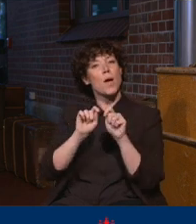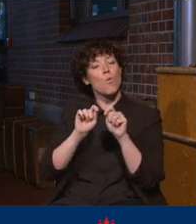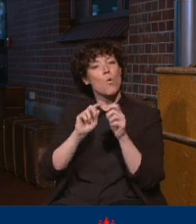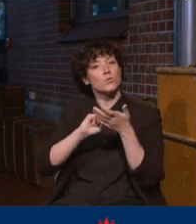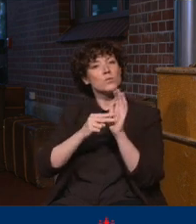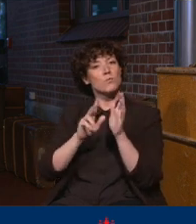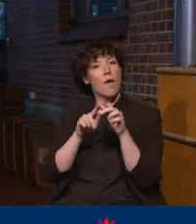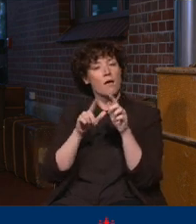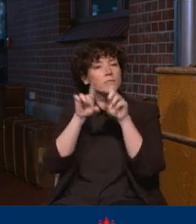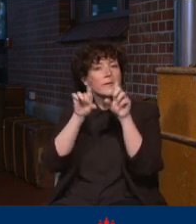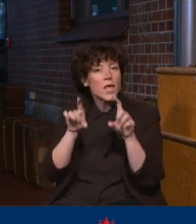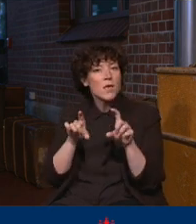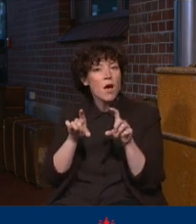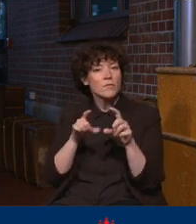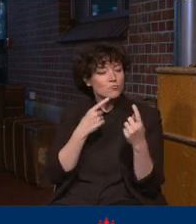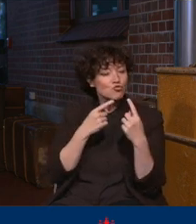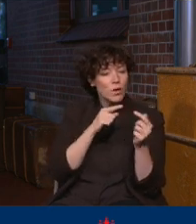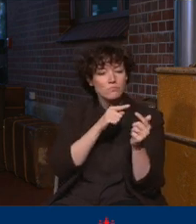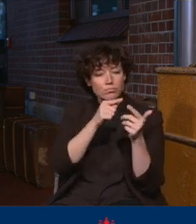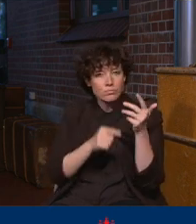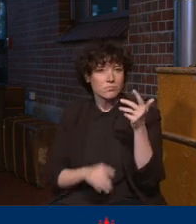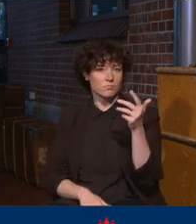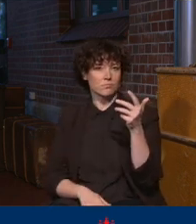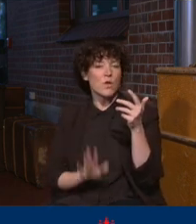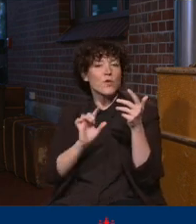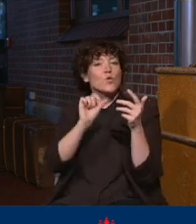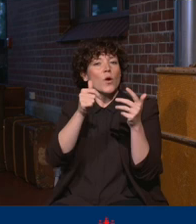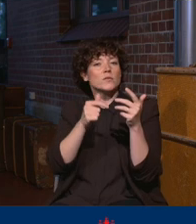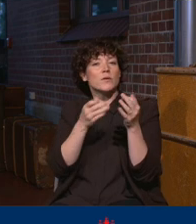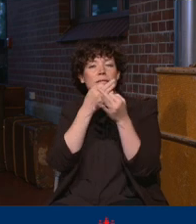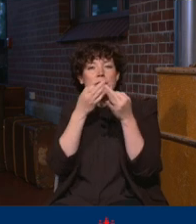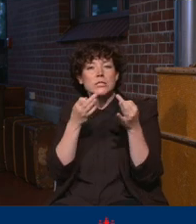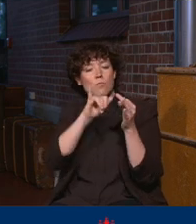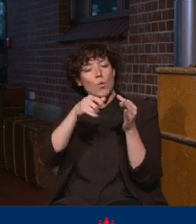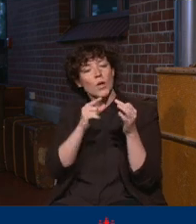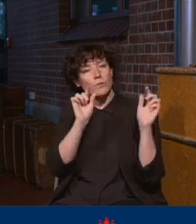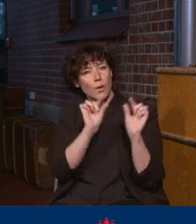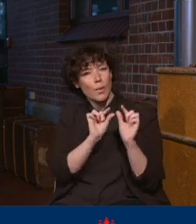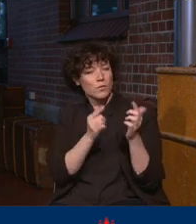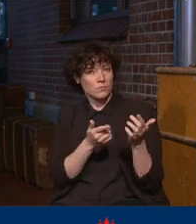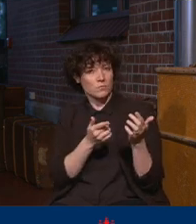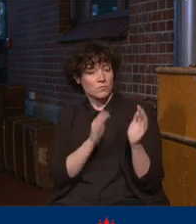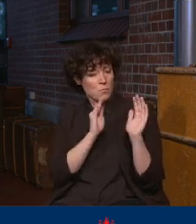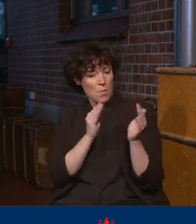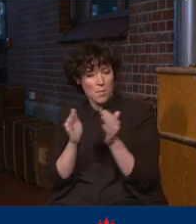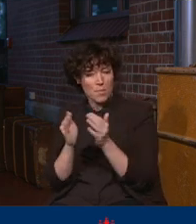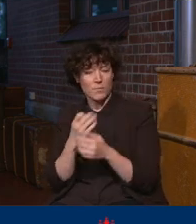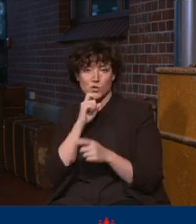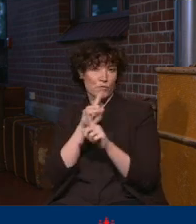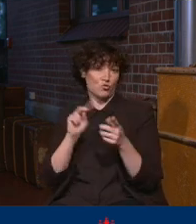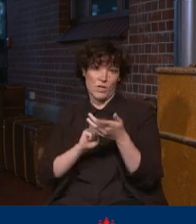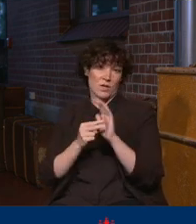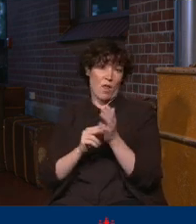daran gehen ja erste vielleicht auch ganz konkrete kleine projekte die man da an geht es soll beileibe keine planung sagen die